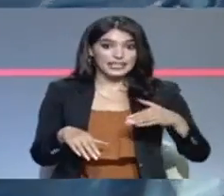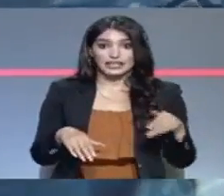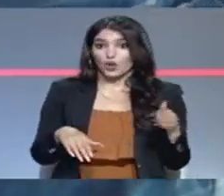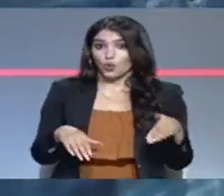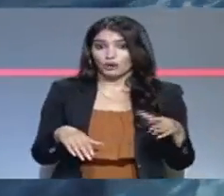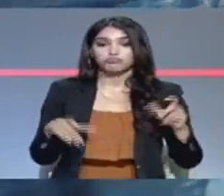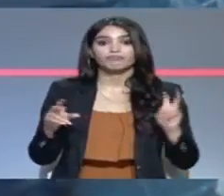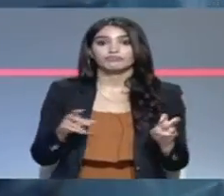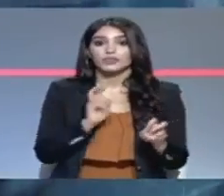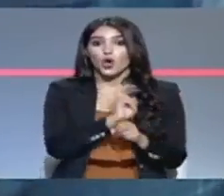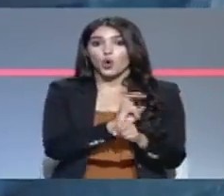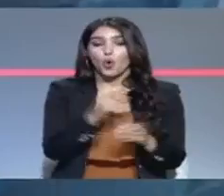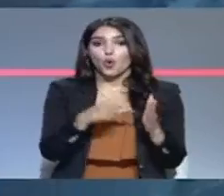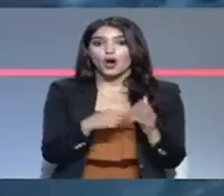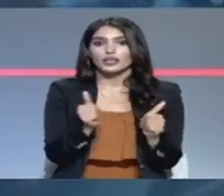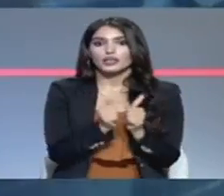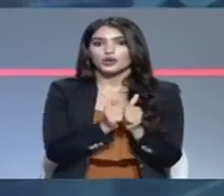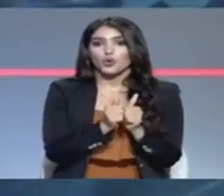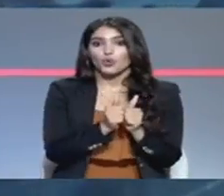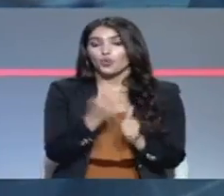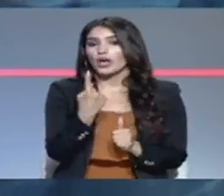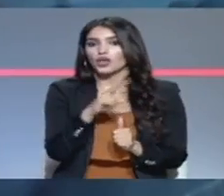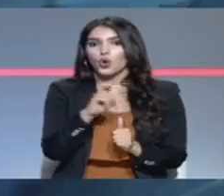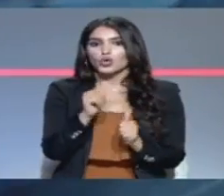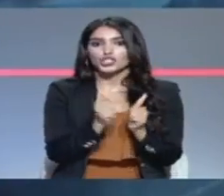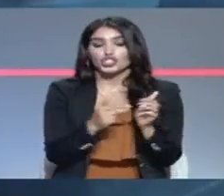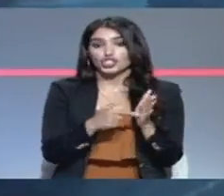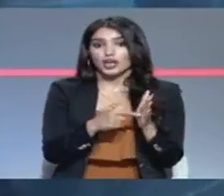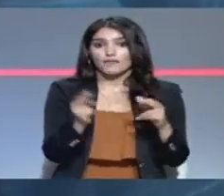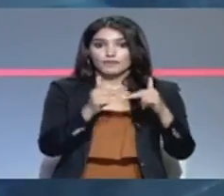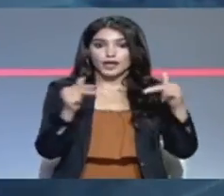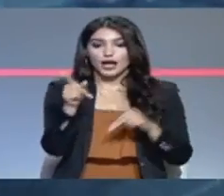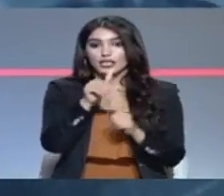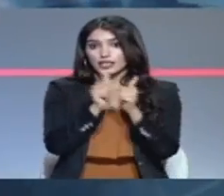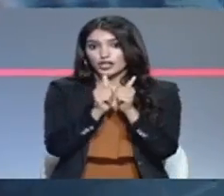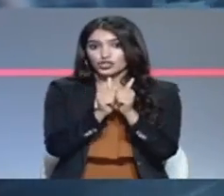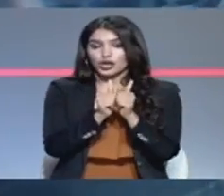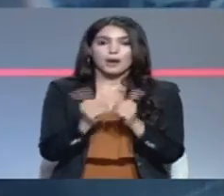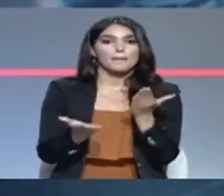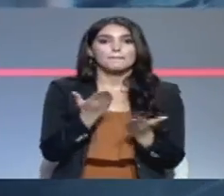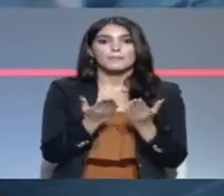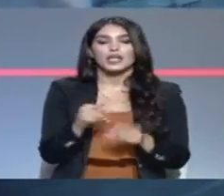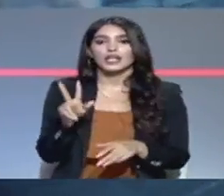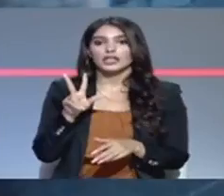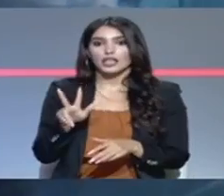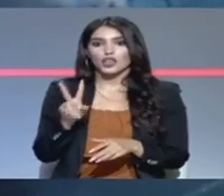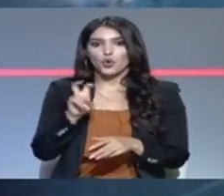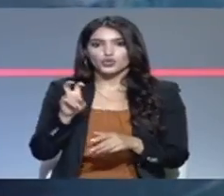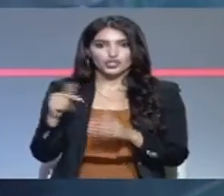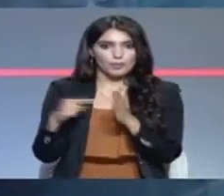الذي تجمد رصيده عند النقطة 21 في المركز 11 مقابل 23 نقطة لنجم